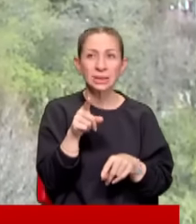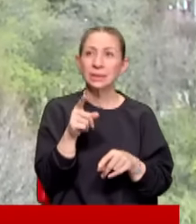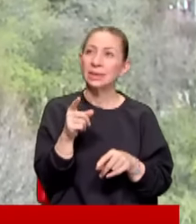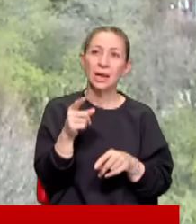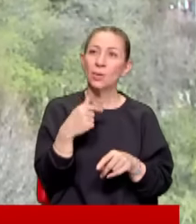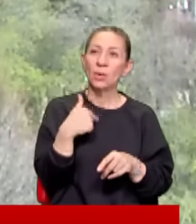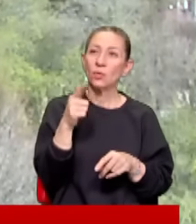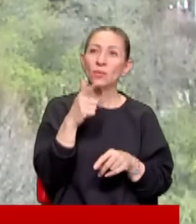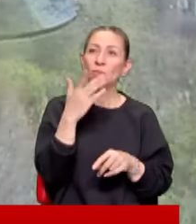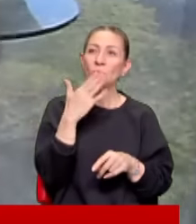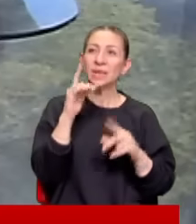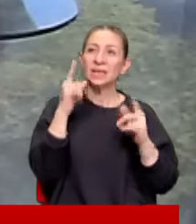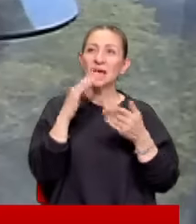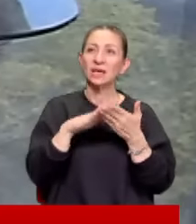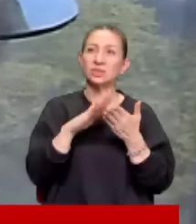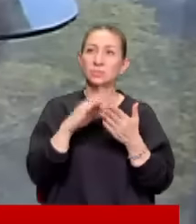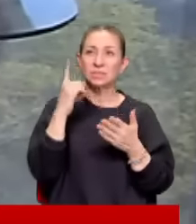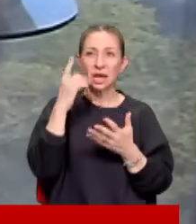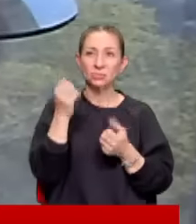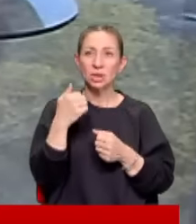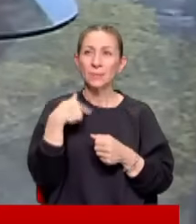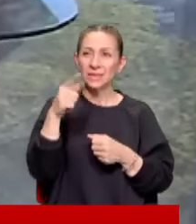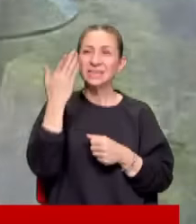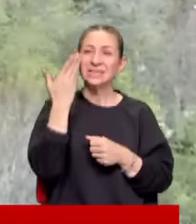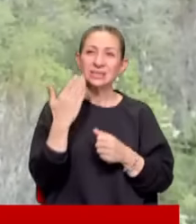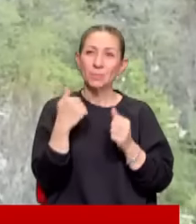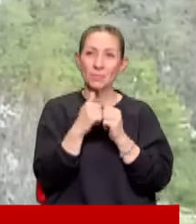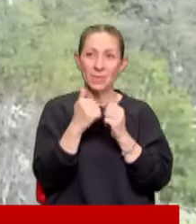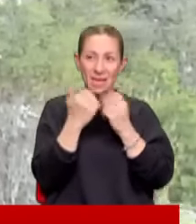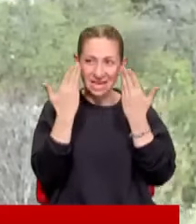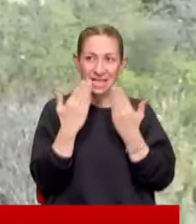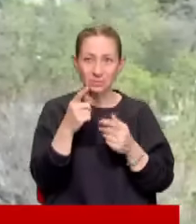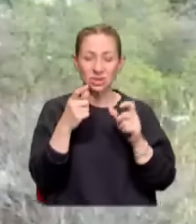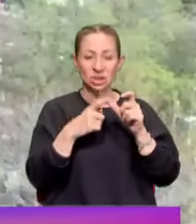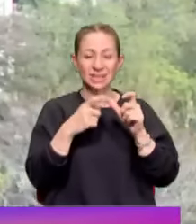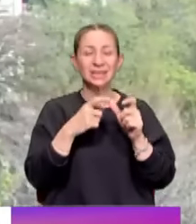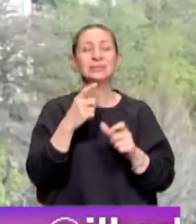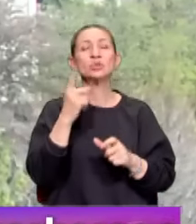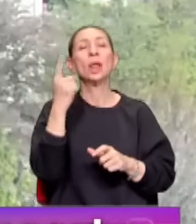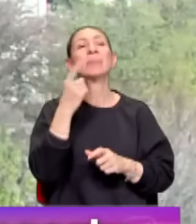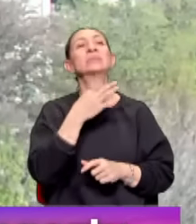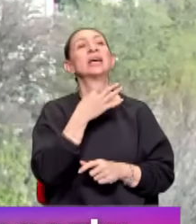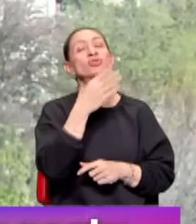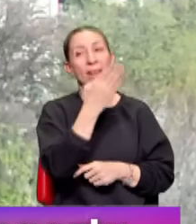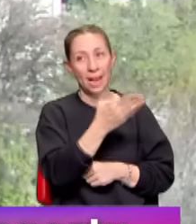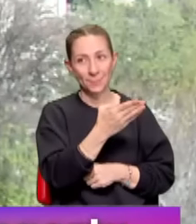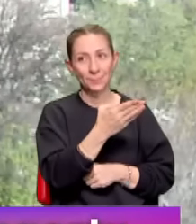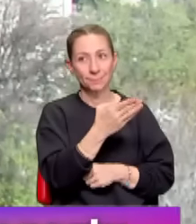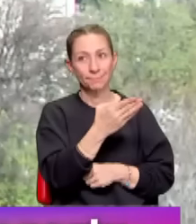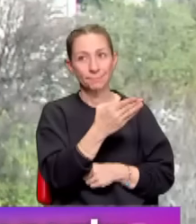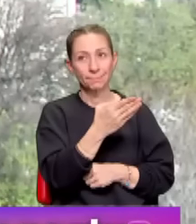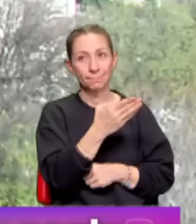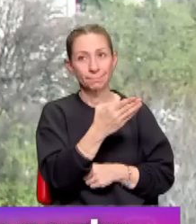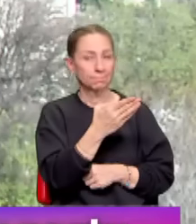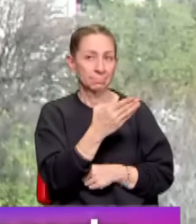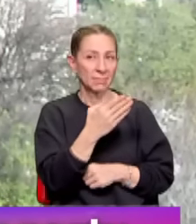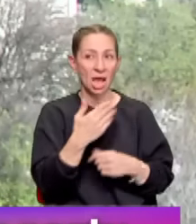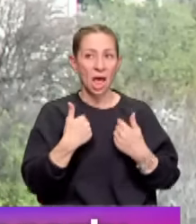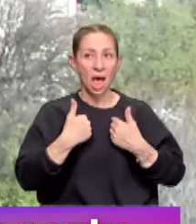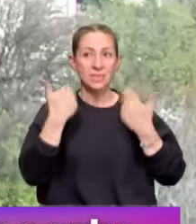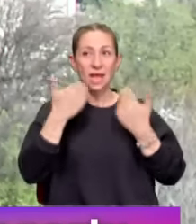bende o bilgi yok ama yetkili arkadaşlarım takip etmiştim. O zaman ben size o bilgiyi, izleyicilerimize de o bilgiyi verelim mi? Şehnaz Ersoy'dan, yönetmenimizden rica edeyim.